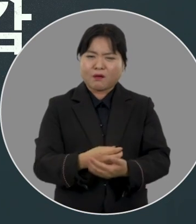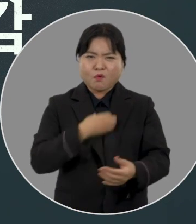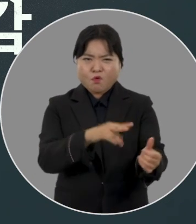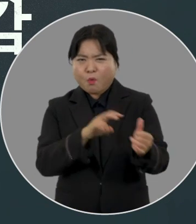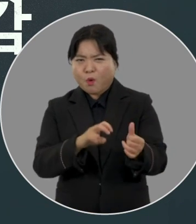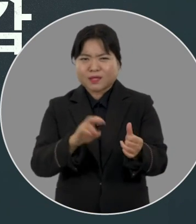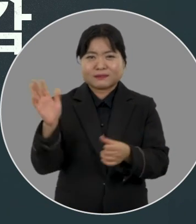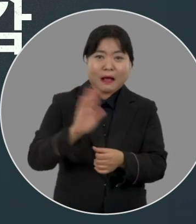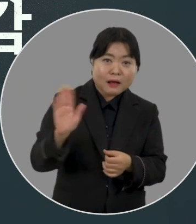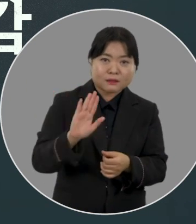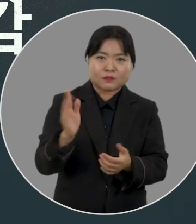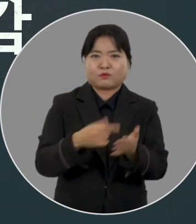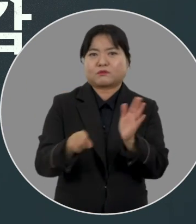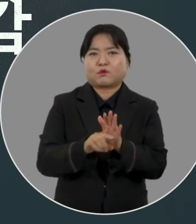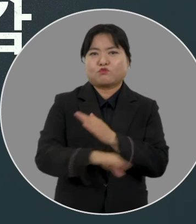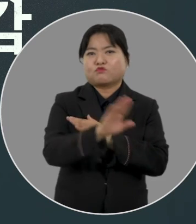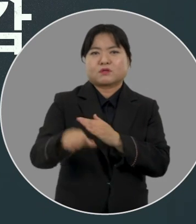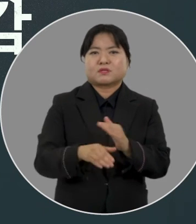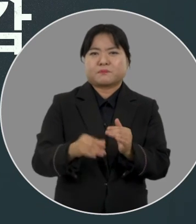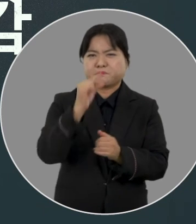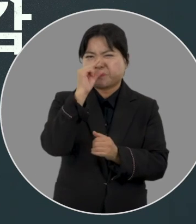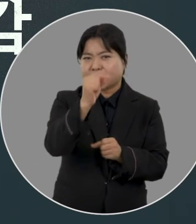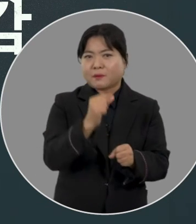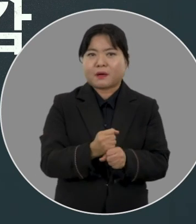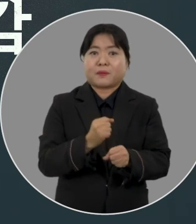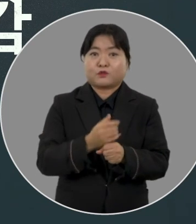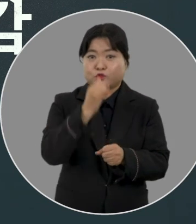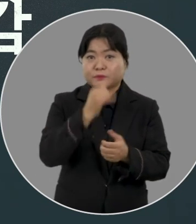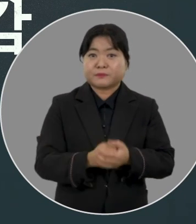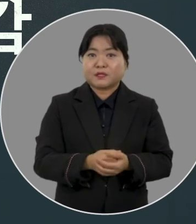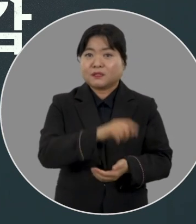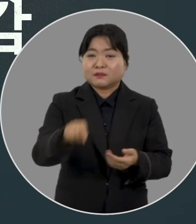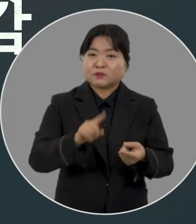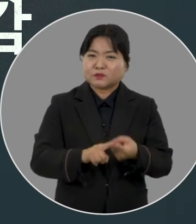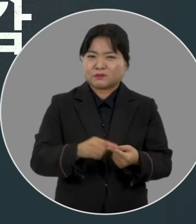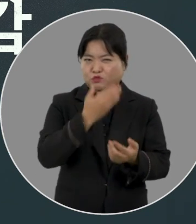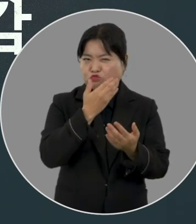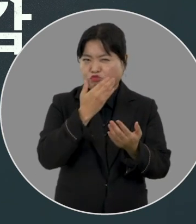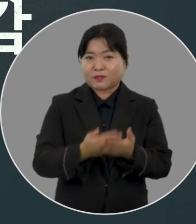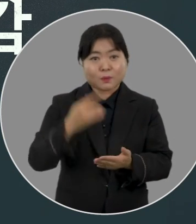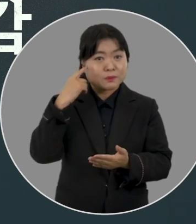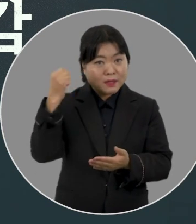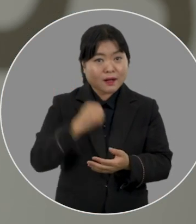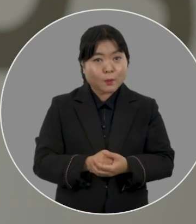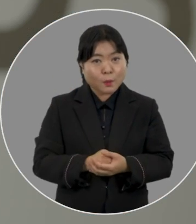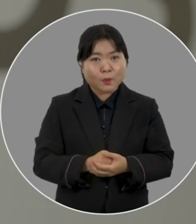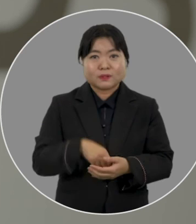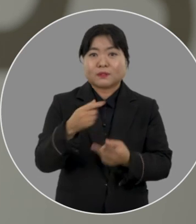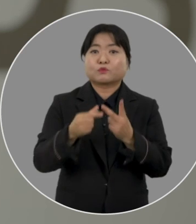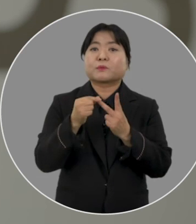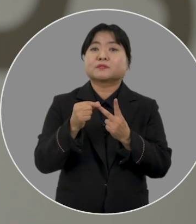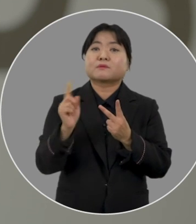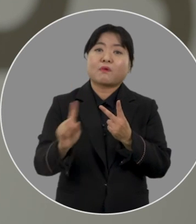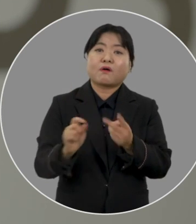차별을 하지 않게끔 우리를 굉장히 민감하게 만들죠. 저는 이게 무엇보다 소중하다라고 생각하고 그 다음